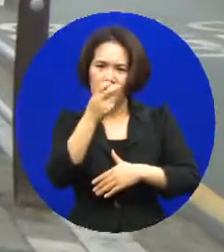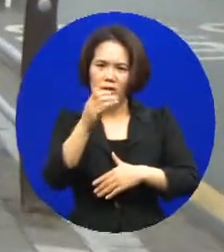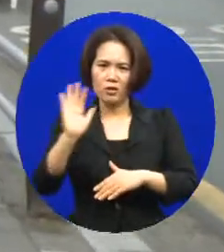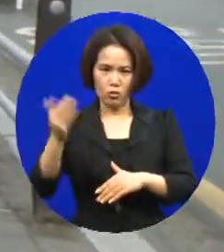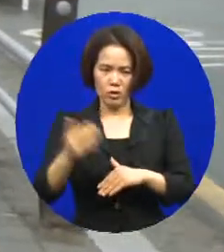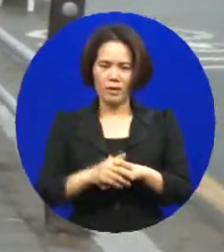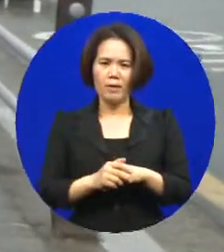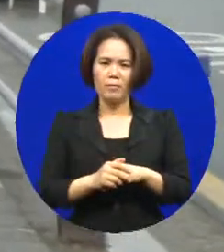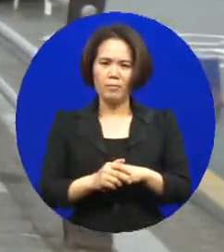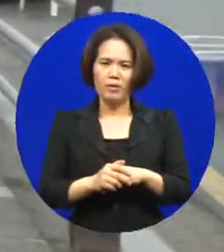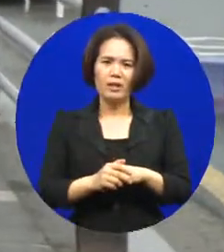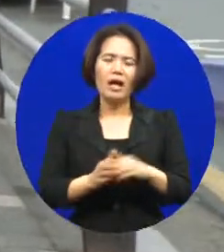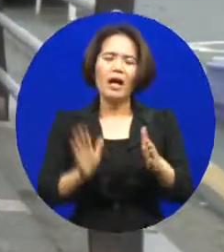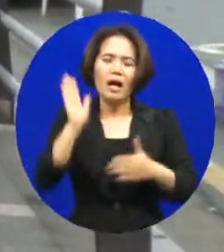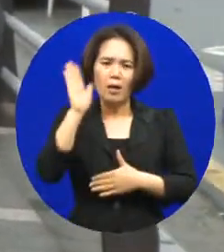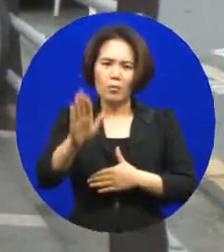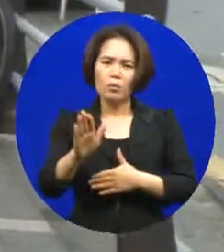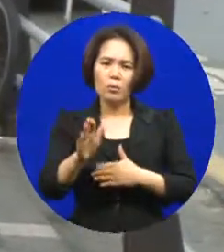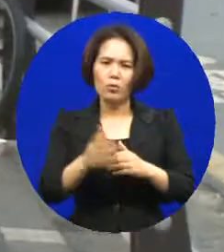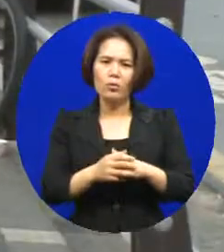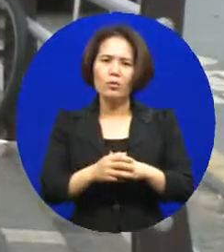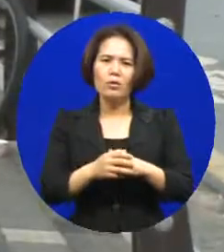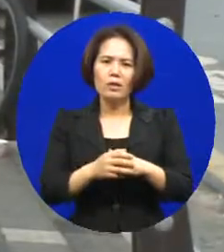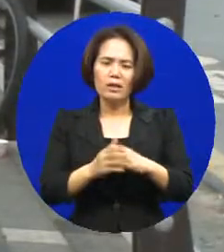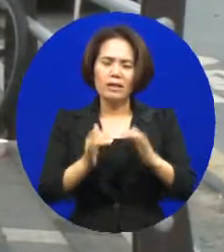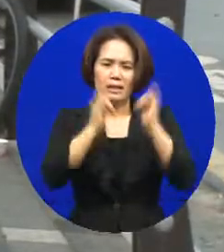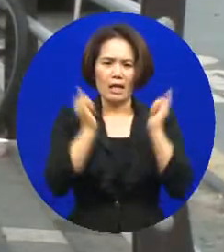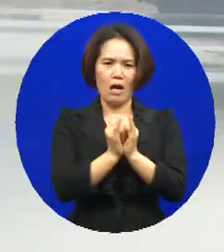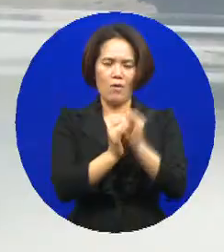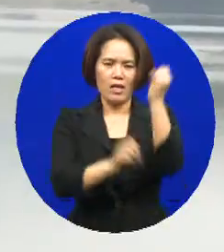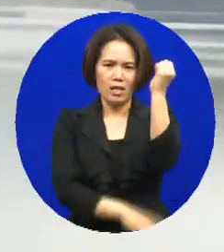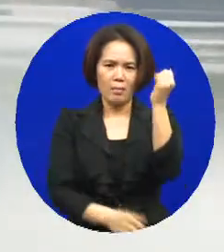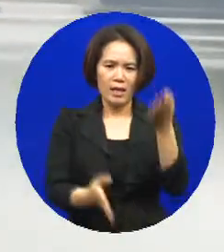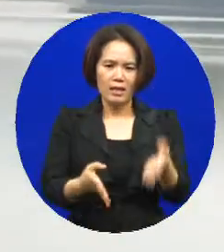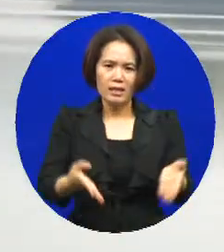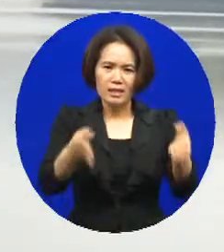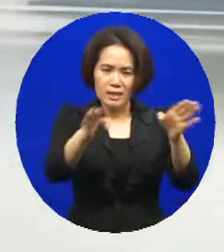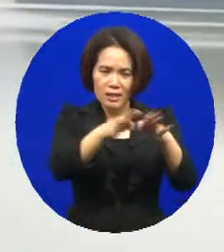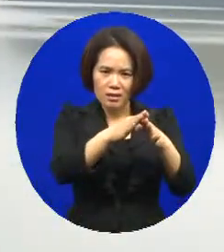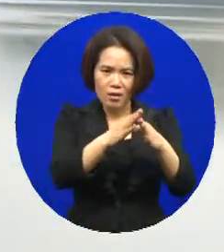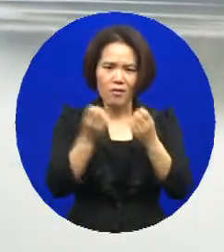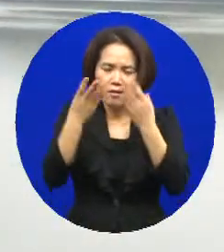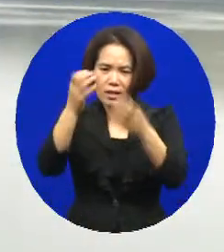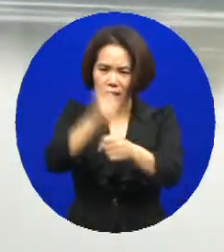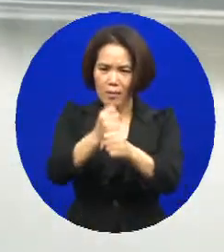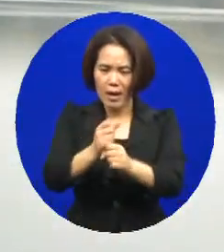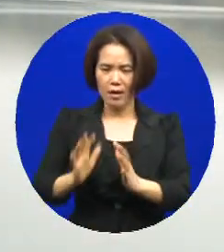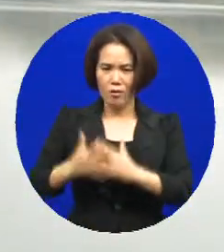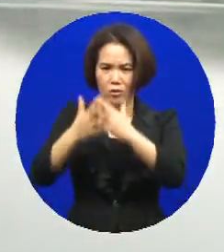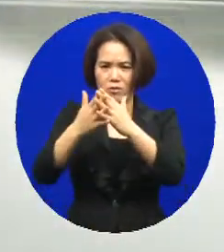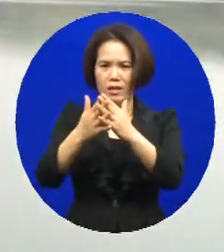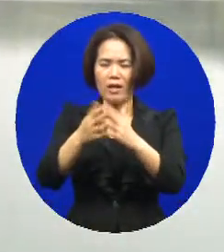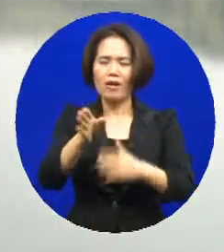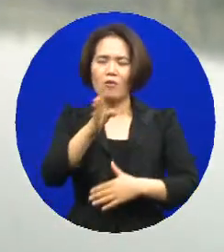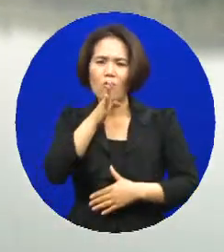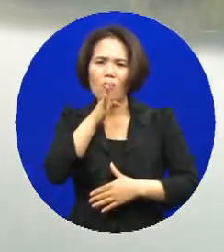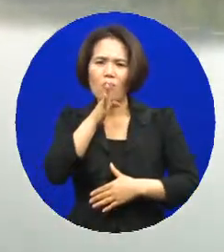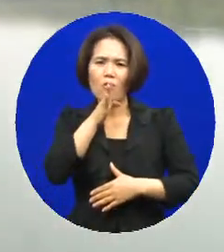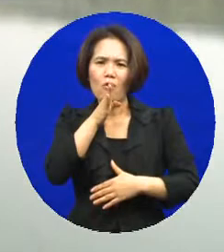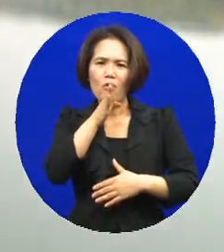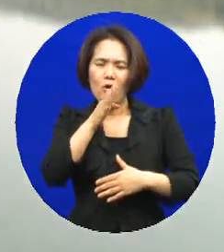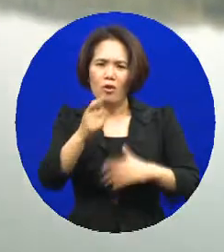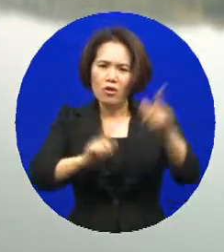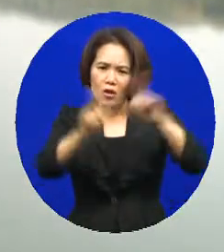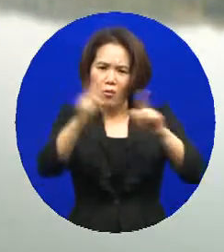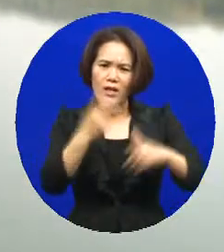대상입니다. 이를 기초로 시는 앞으로 일정 규모 이상의 사회 기반 시설 조성이나 개발, 건축 등에 반드시 경관 심의를